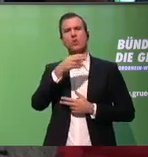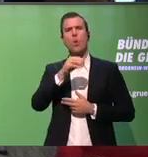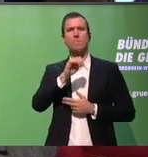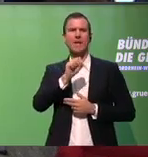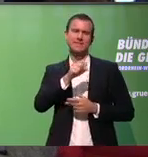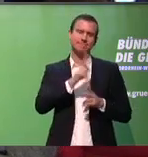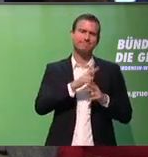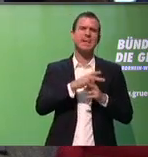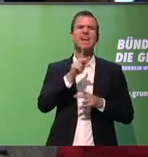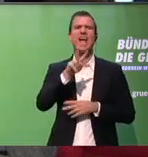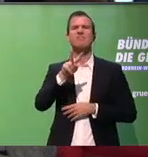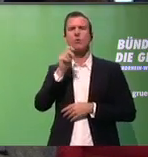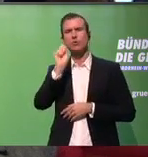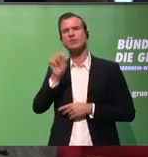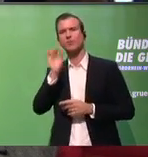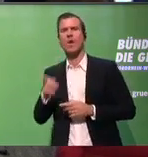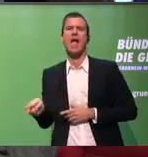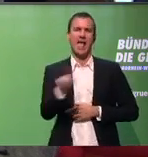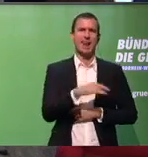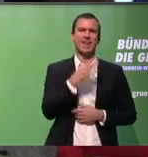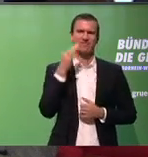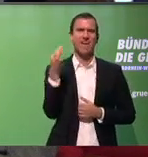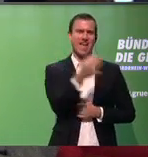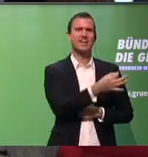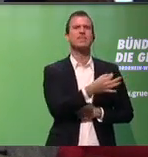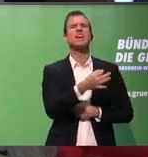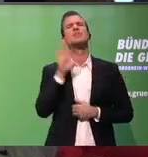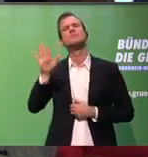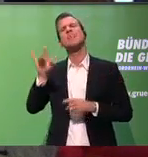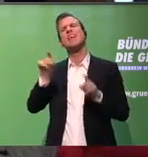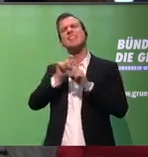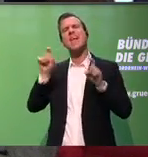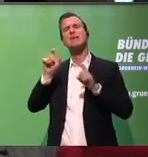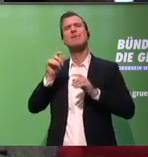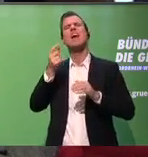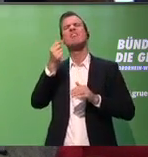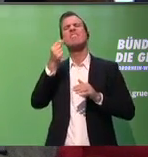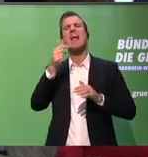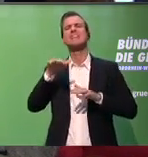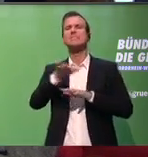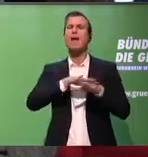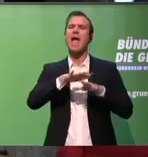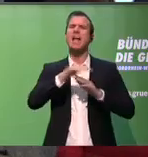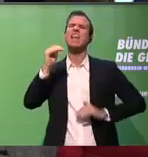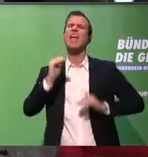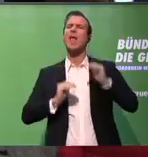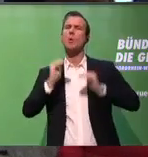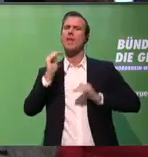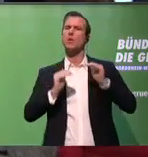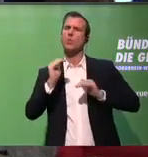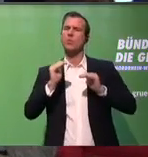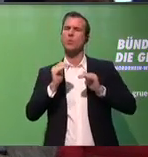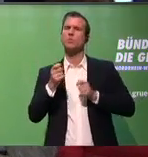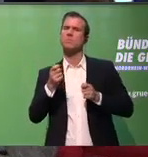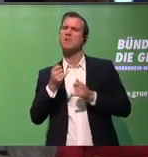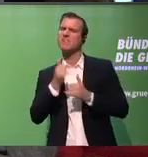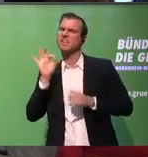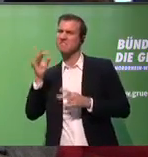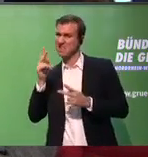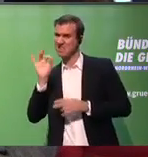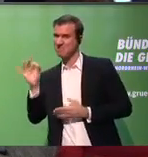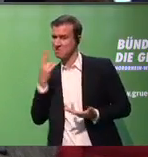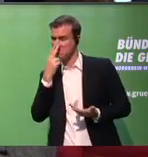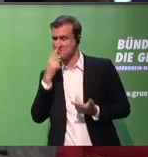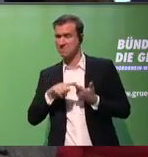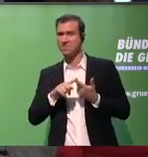KV Düsseldorf, an alle geht die auch wieder. Wie wichtig ist für dich das Thema Regulierung Finanzmärkte? Und dann noch eine